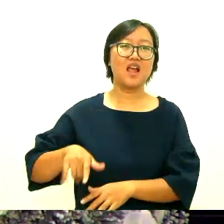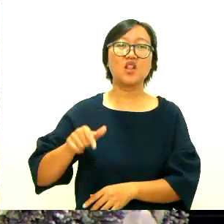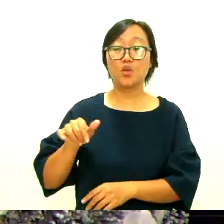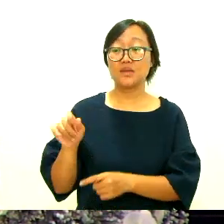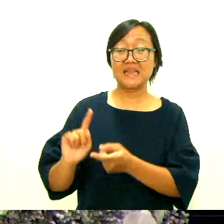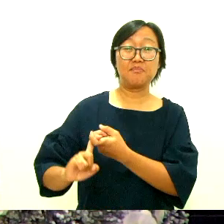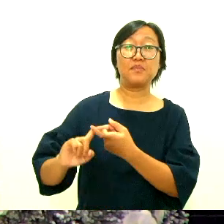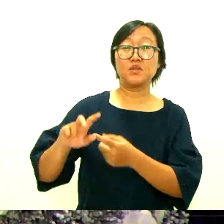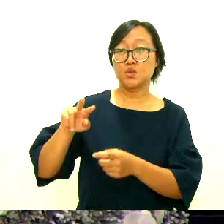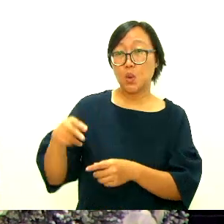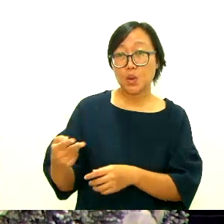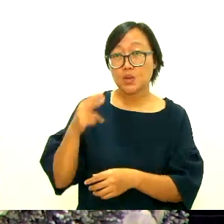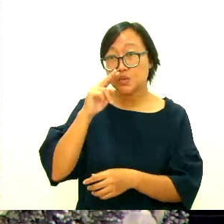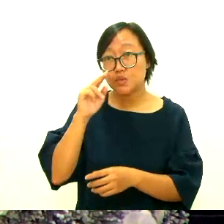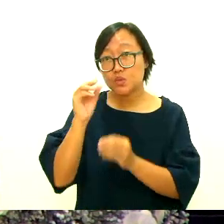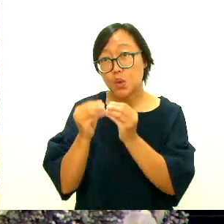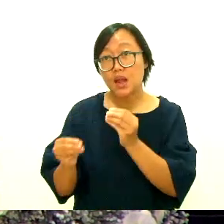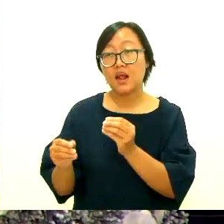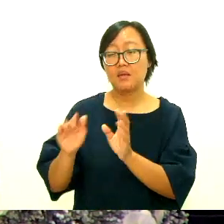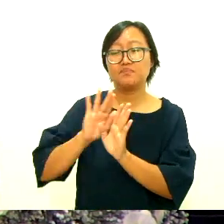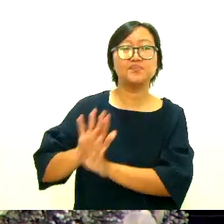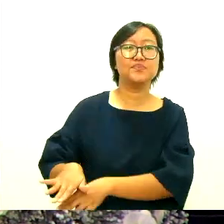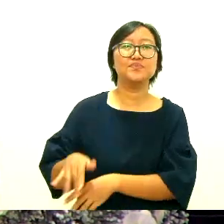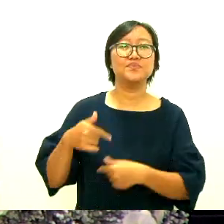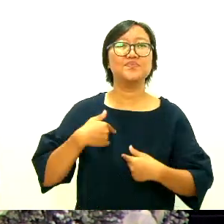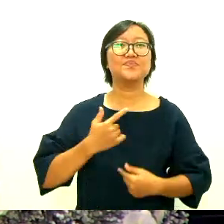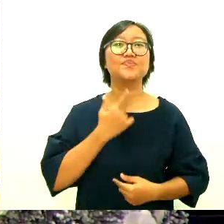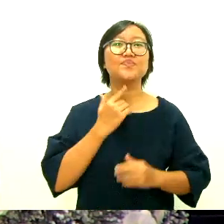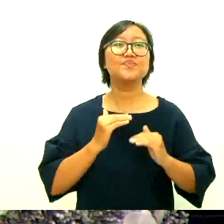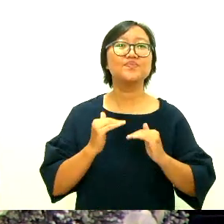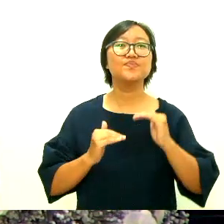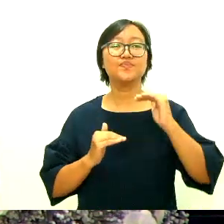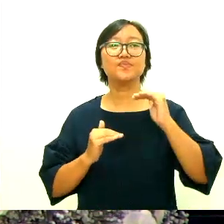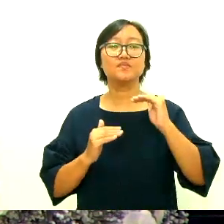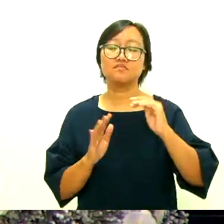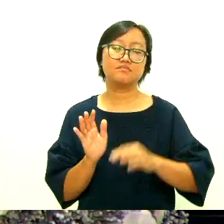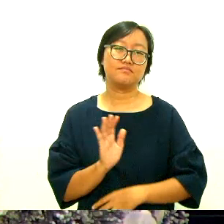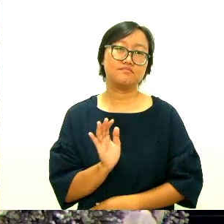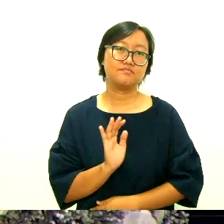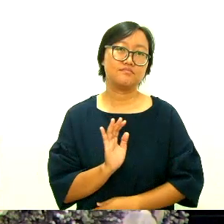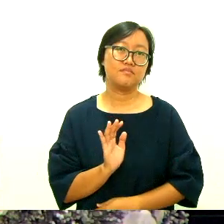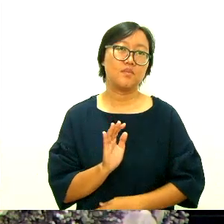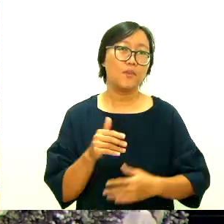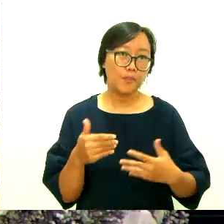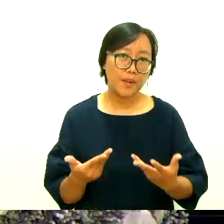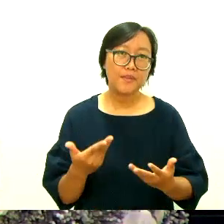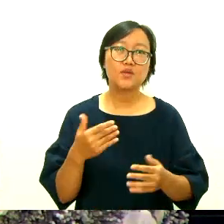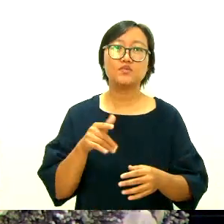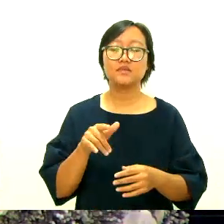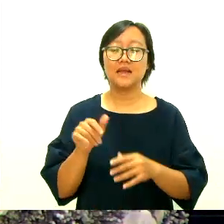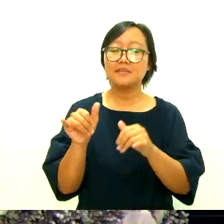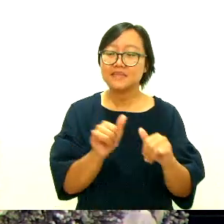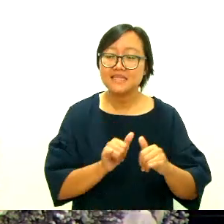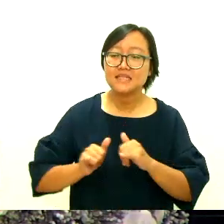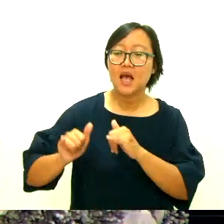kerendahan hati agar orang bisa berbagi kasih kepada sesama dalam menjaga kehormatan